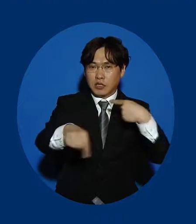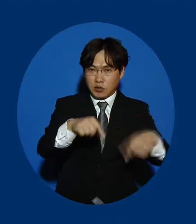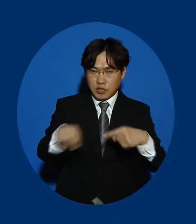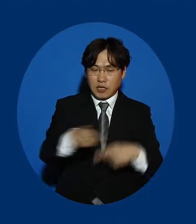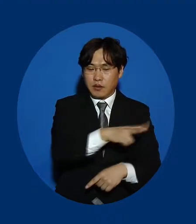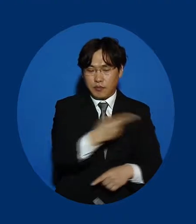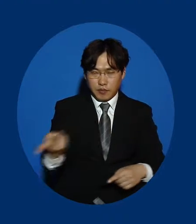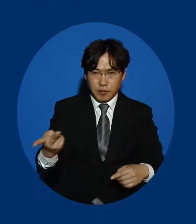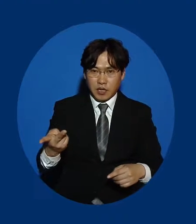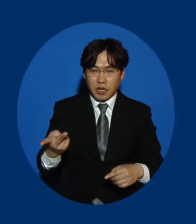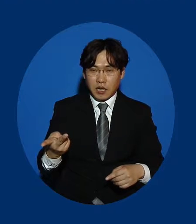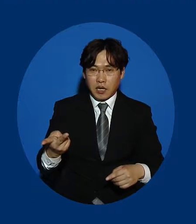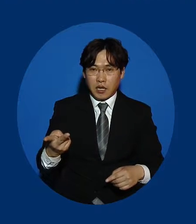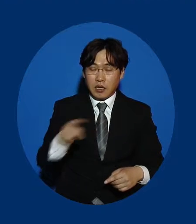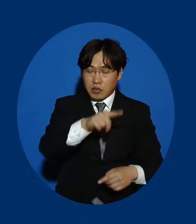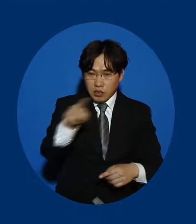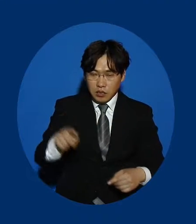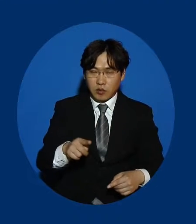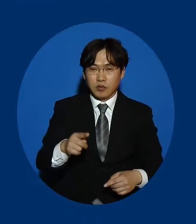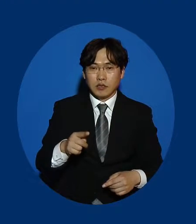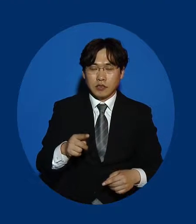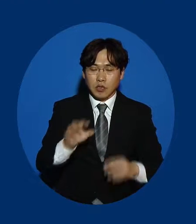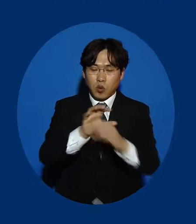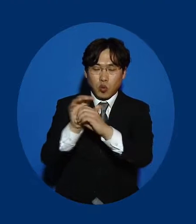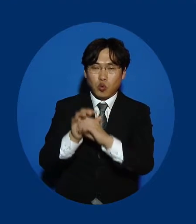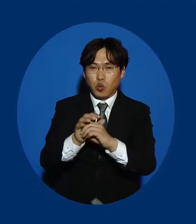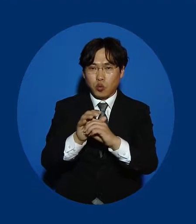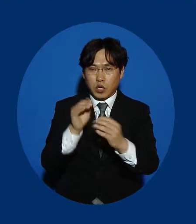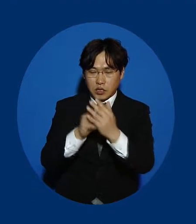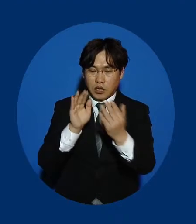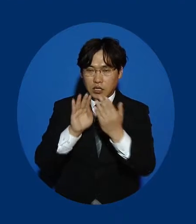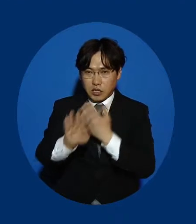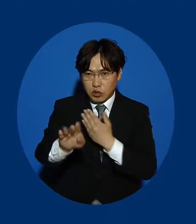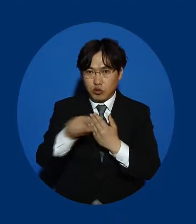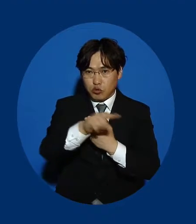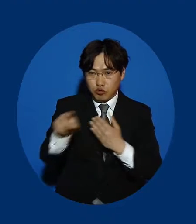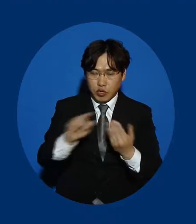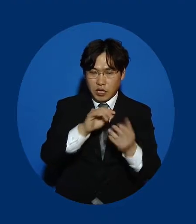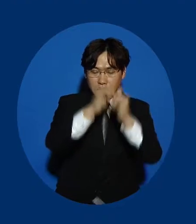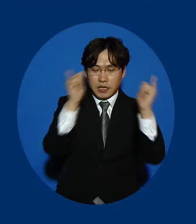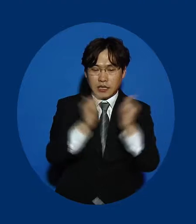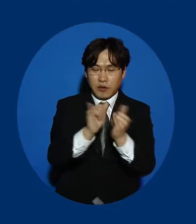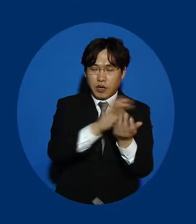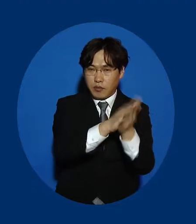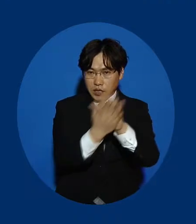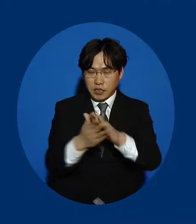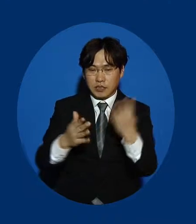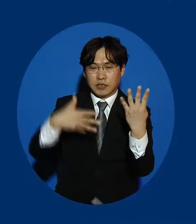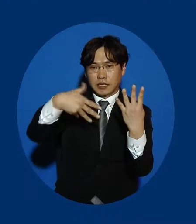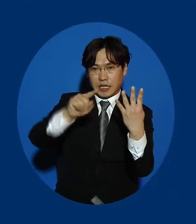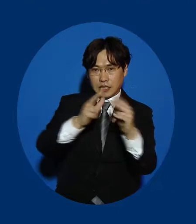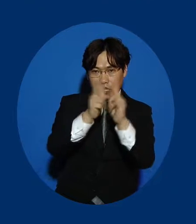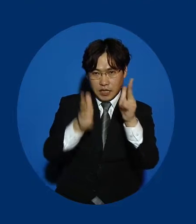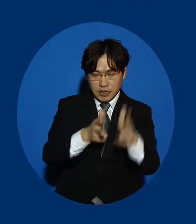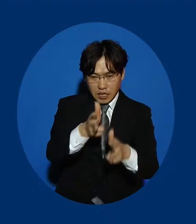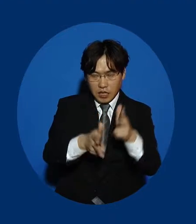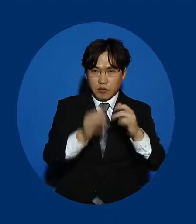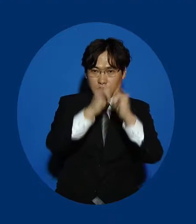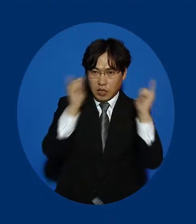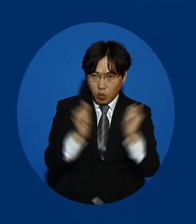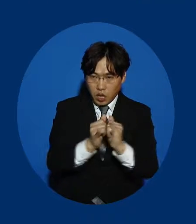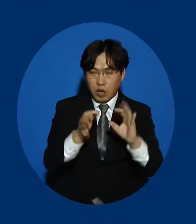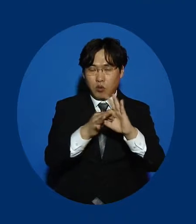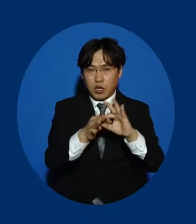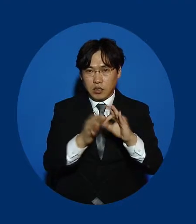전환이 돼야만이 감각장애인들이 코로나19 이후에 이 바뀌는 사회, 4차 산업 시대라든가 이런 바뀐